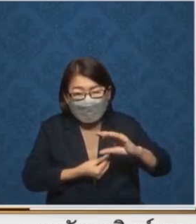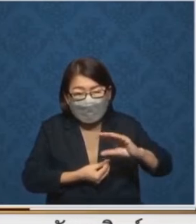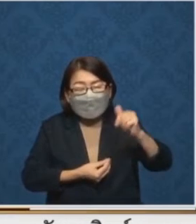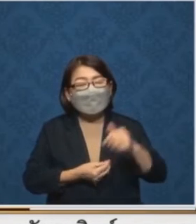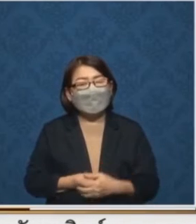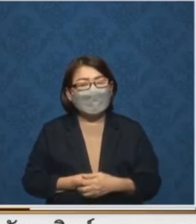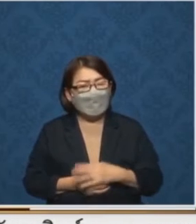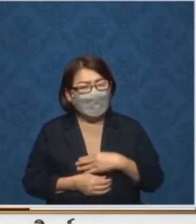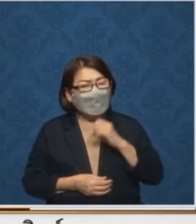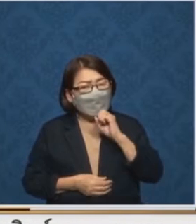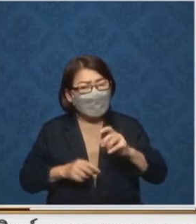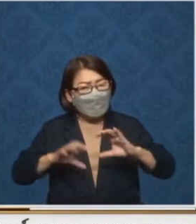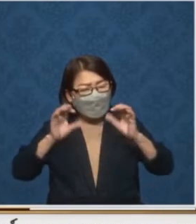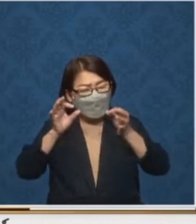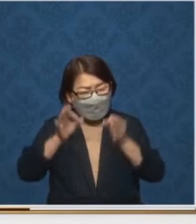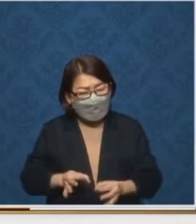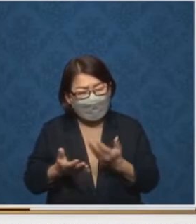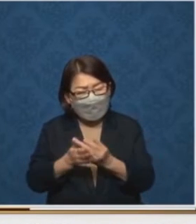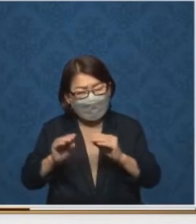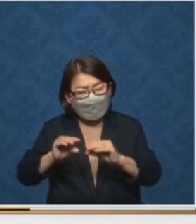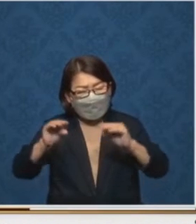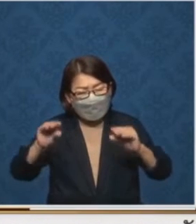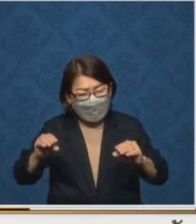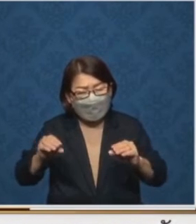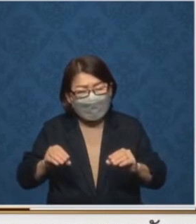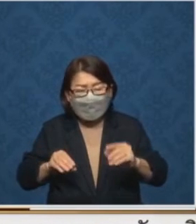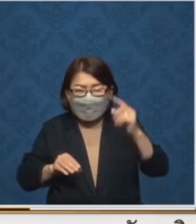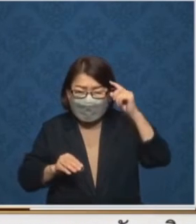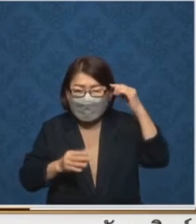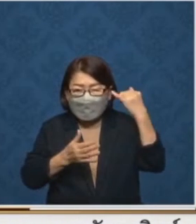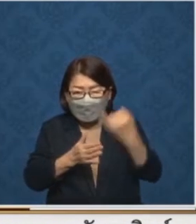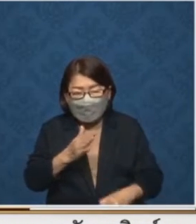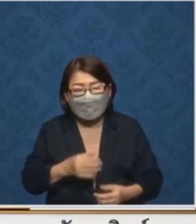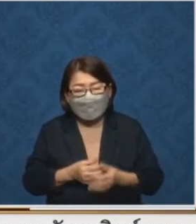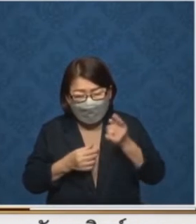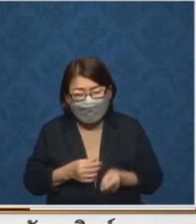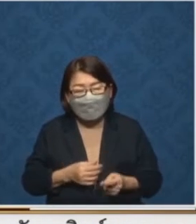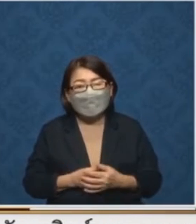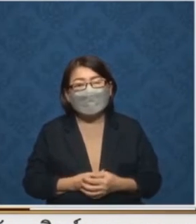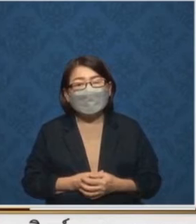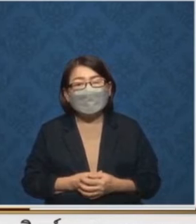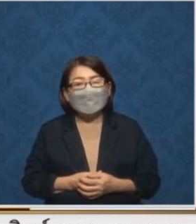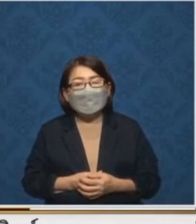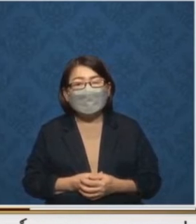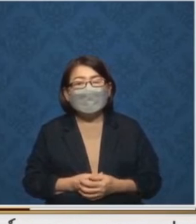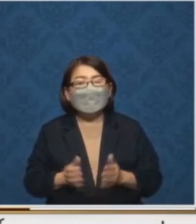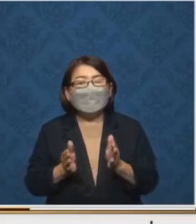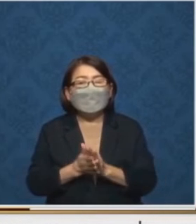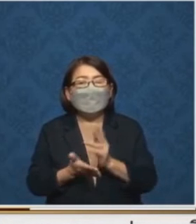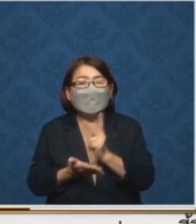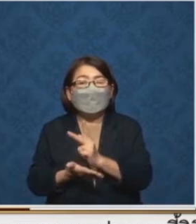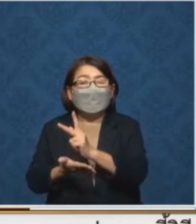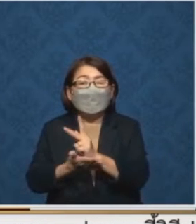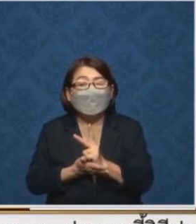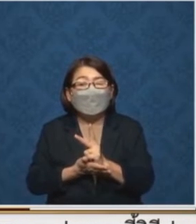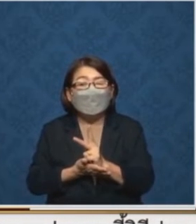ผมเคยอภิปรายตอนที่ขอกู้ 1 ลานล้านบาทแรกผมบอกว่าท่านยกครับแบ่ง